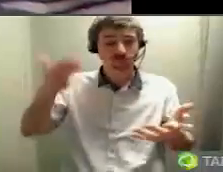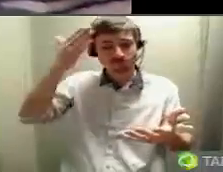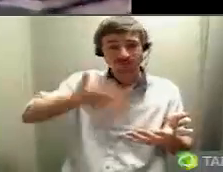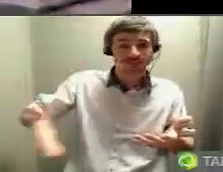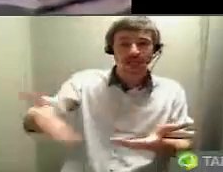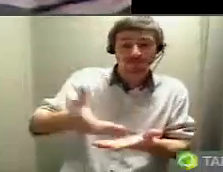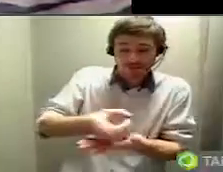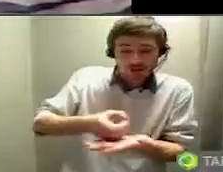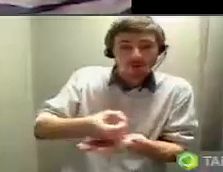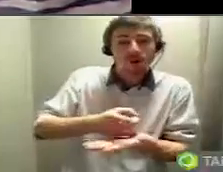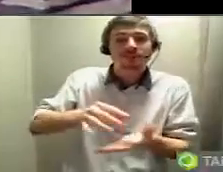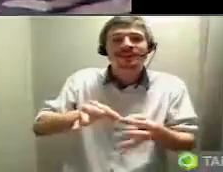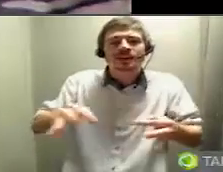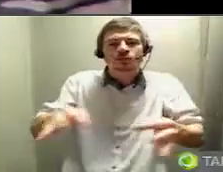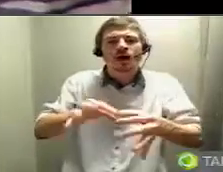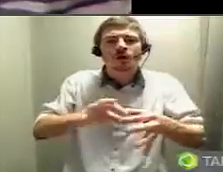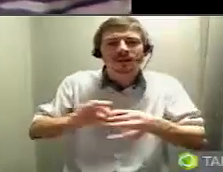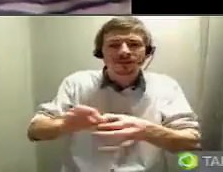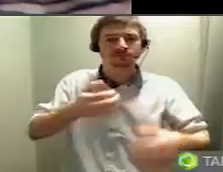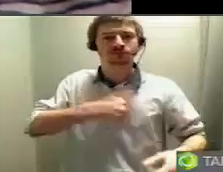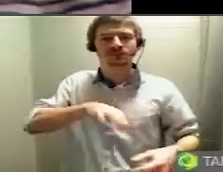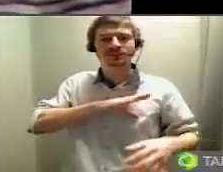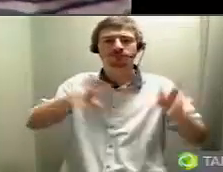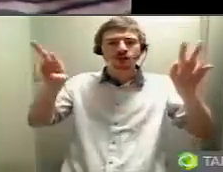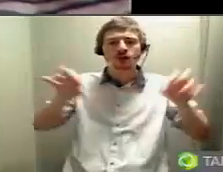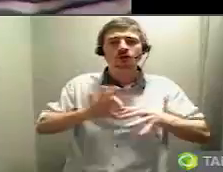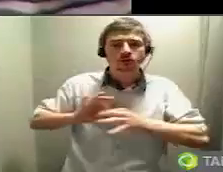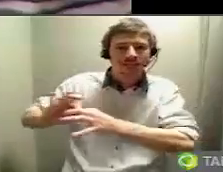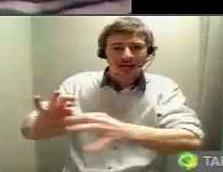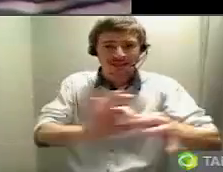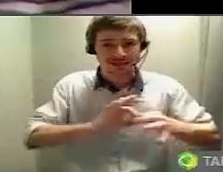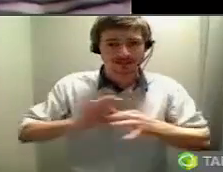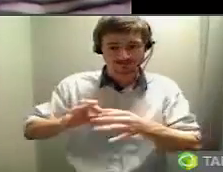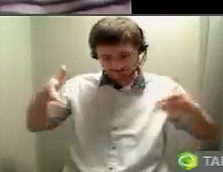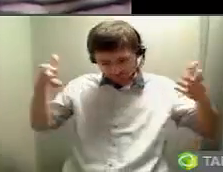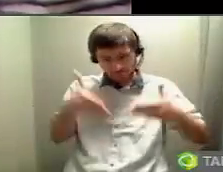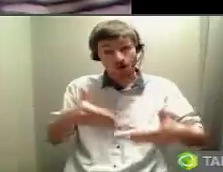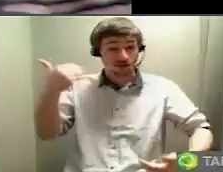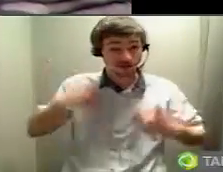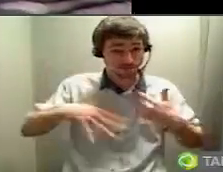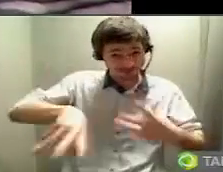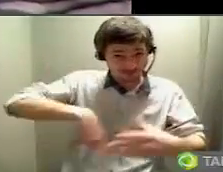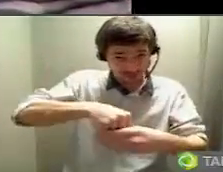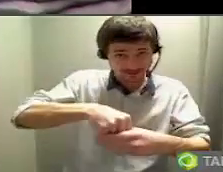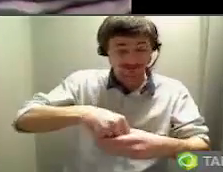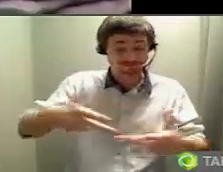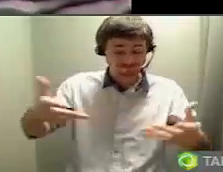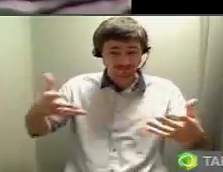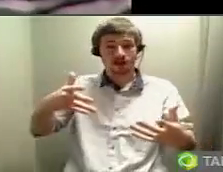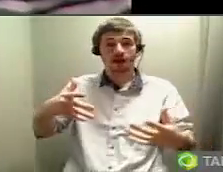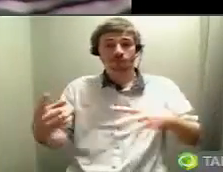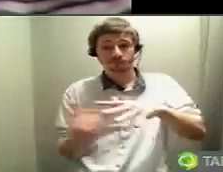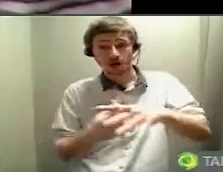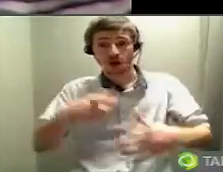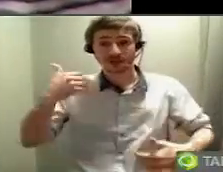les solidarités, et notamment le handicap avec nos maisons départementales pour les personnes handicapées, et bien sûr la PCH. Pour nous,